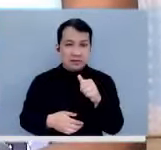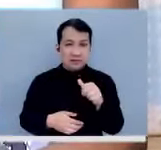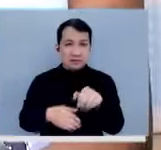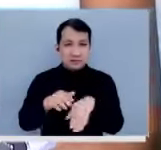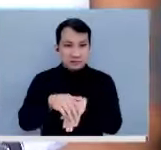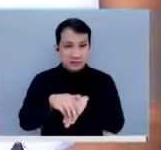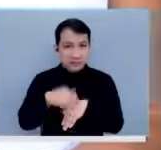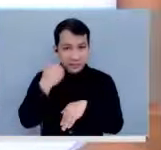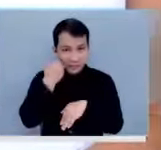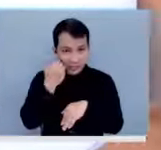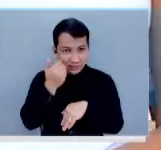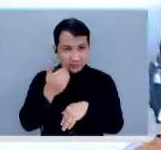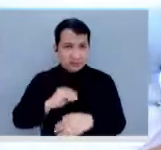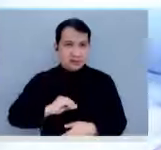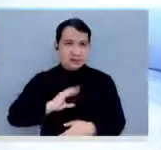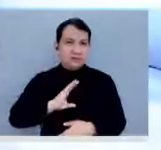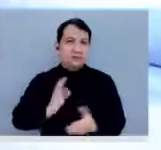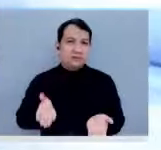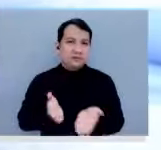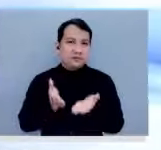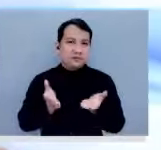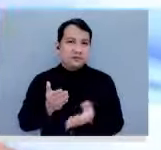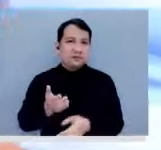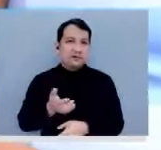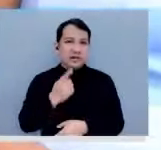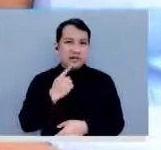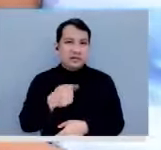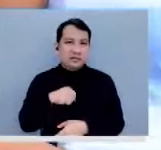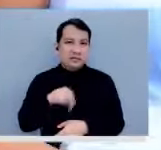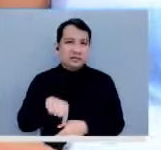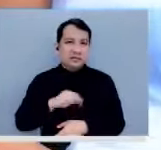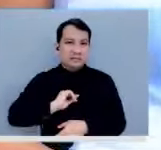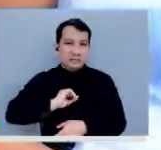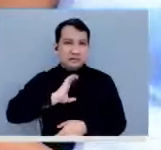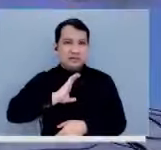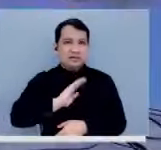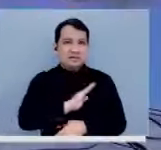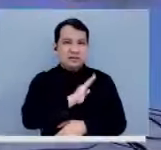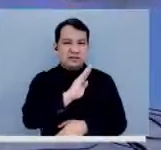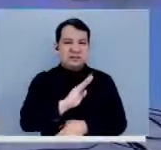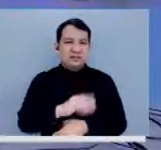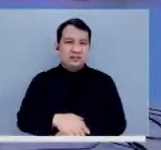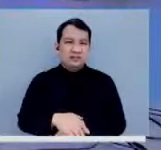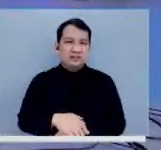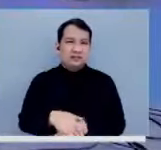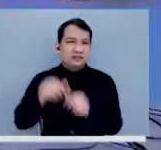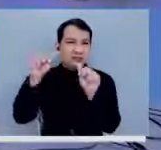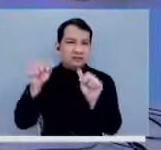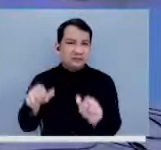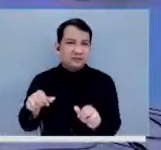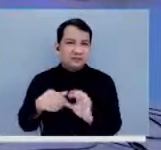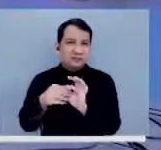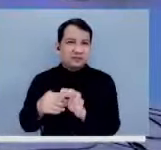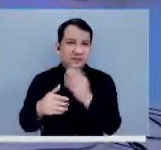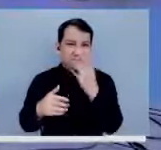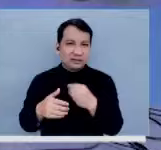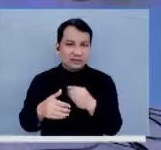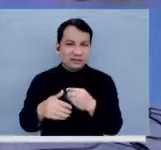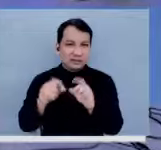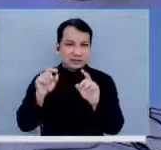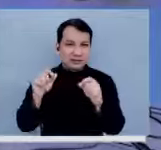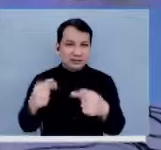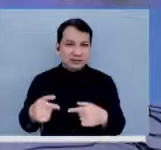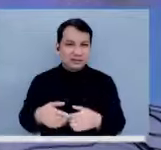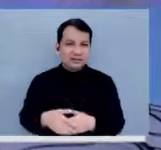as encouragement. Yeah. Para magkaroon kayong lakas ng loob. So parang gagawin mo, i-post mo, tapos kung sino mag-react, alam mo